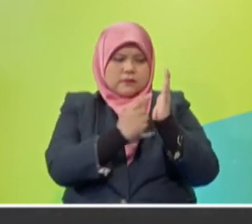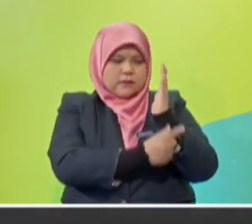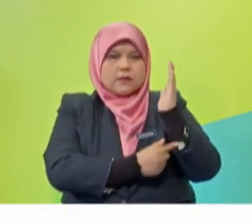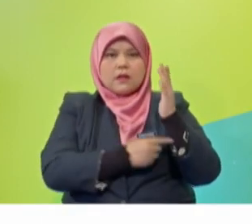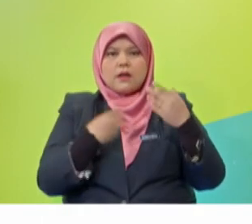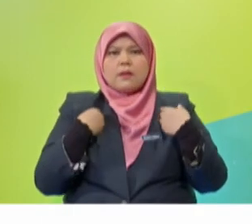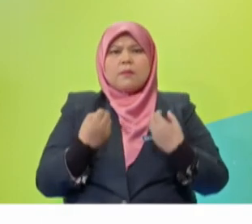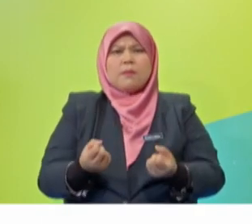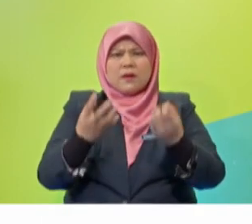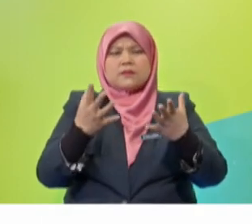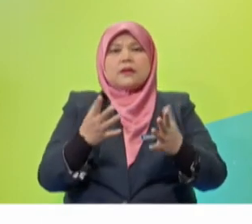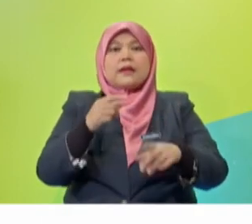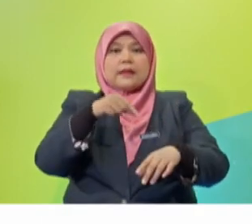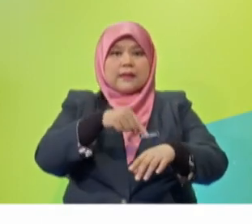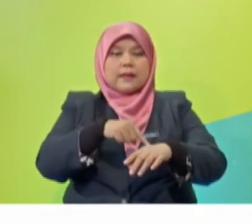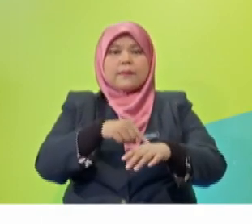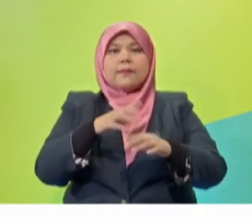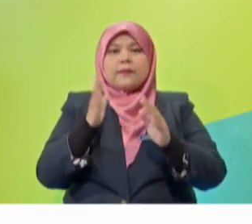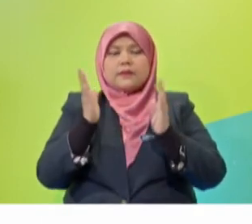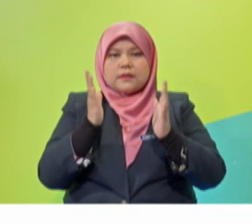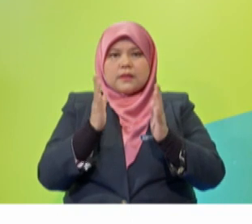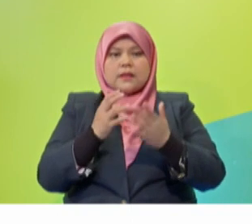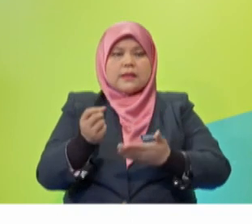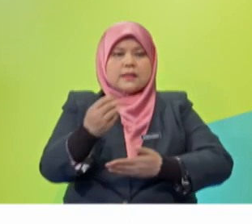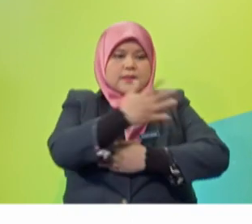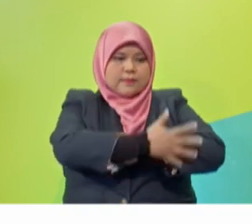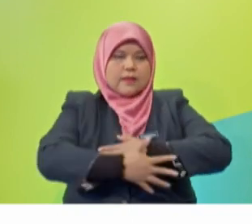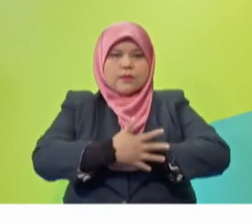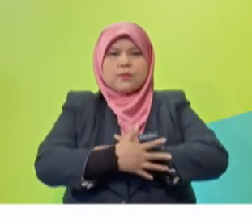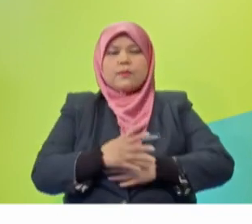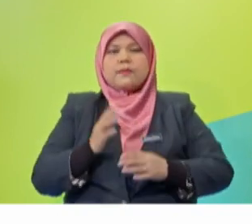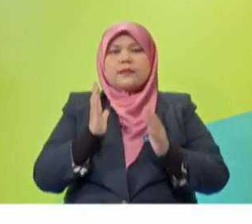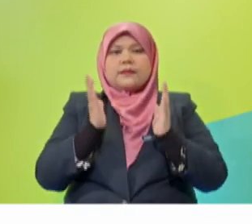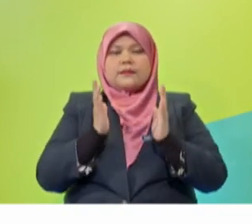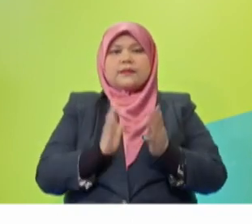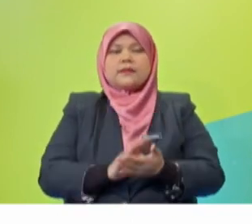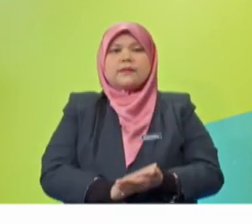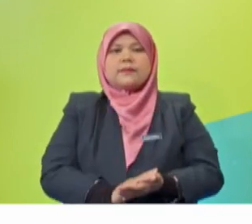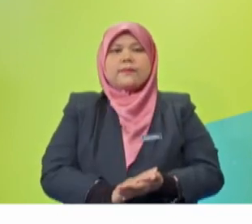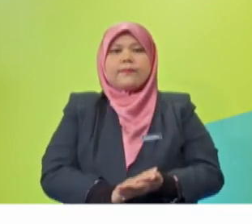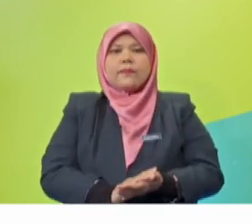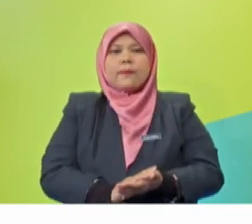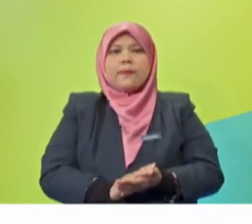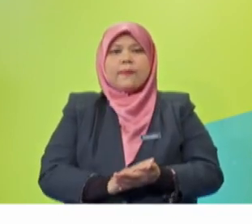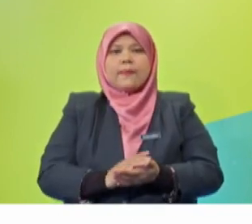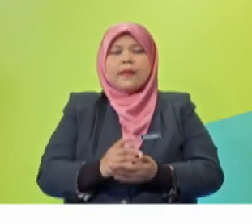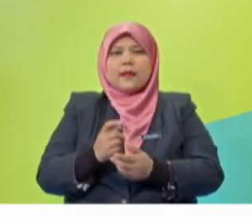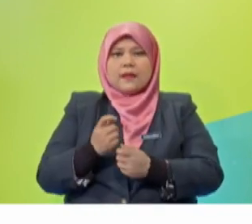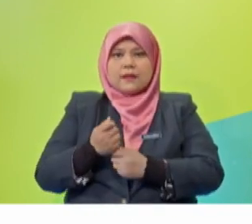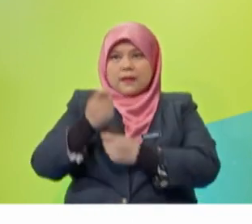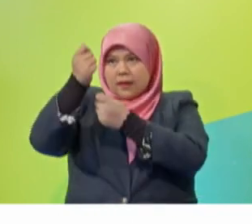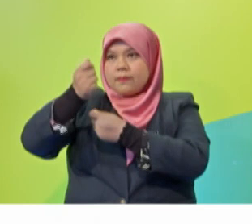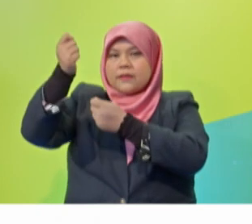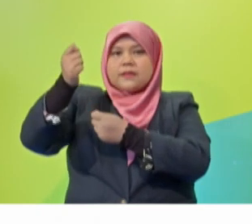banyaklah ditanam di dalam Malaysia khususnya di Semenanjung. Okey. Kalau kelapa sawit pula kita banyak lihat di bahagian